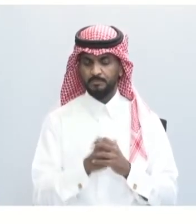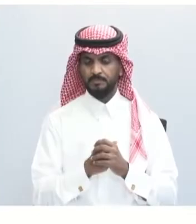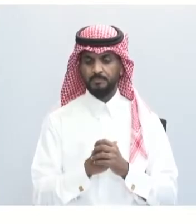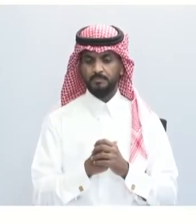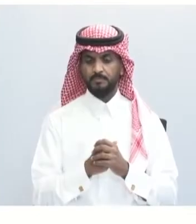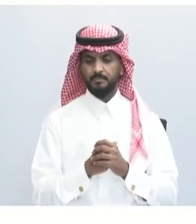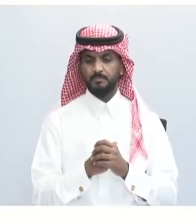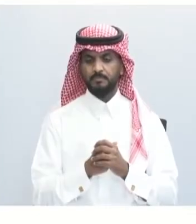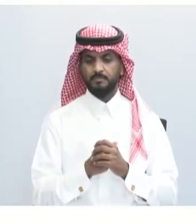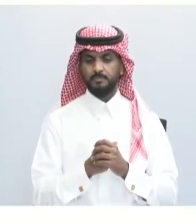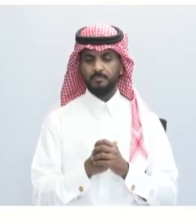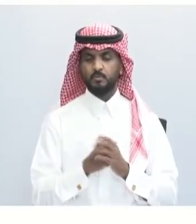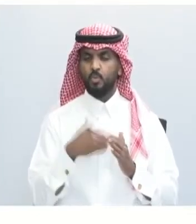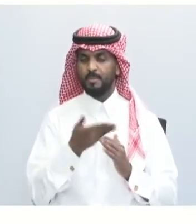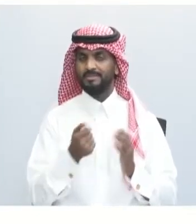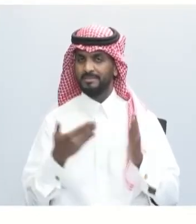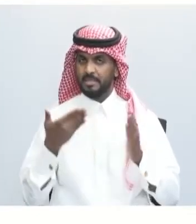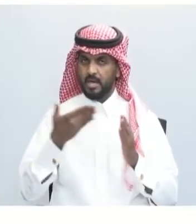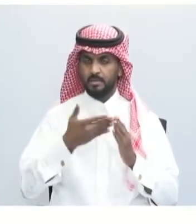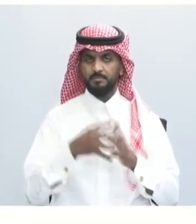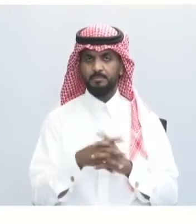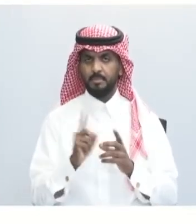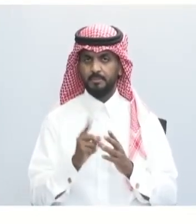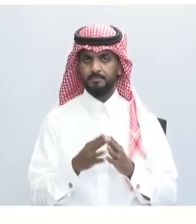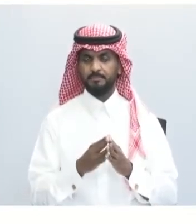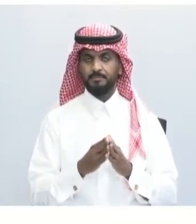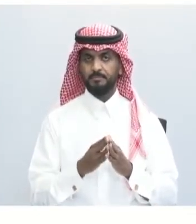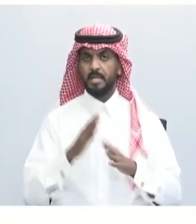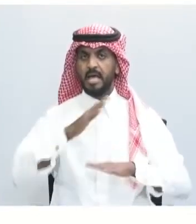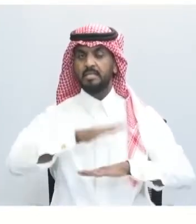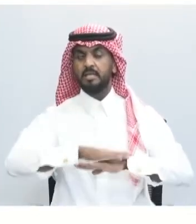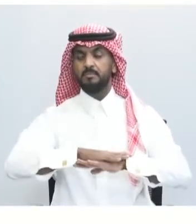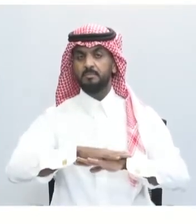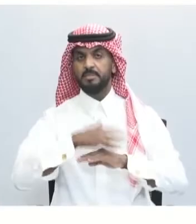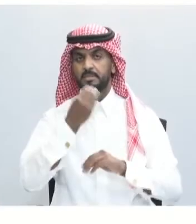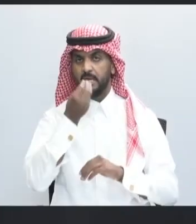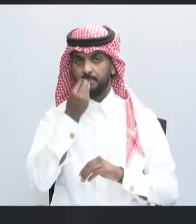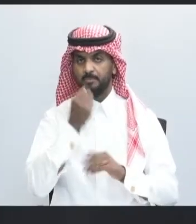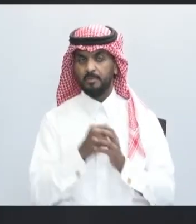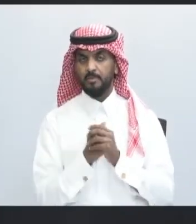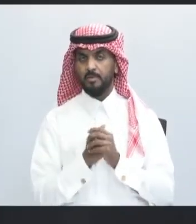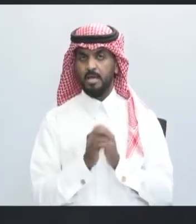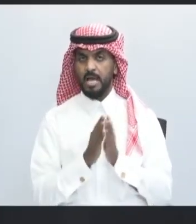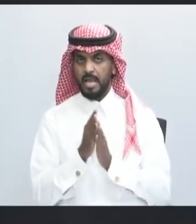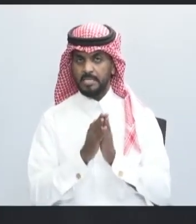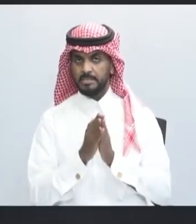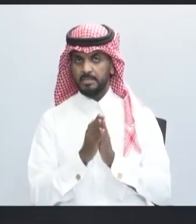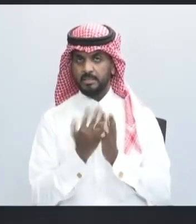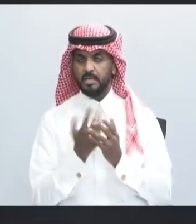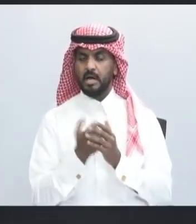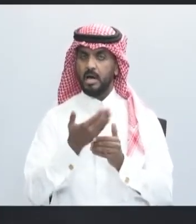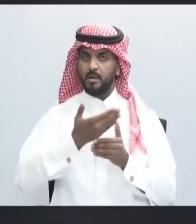تناول الطعام وبعد الانتهاء منه من اداب الطعام الغسل غسل اليدين